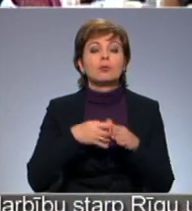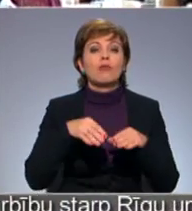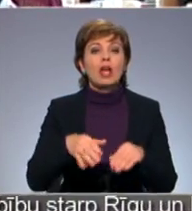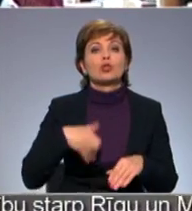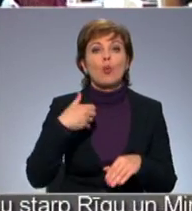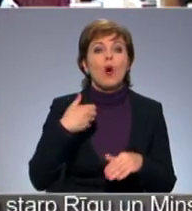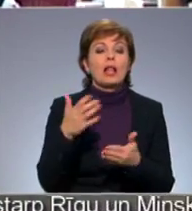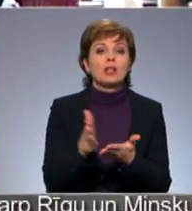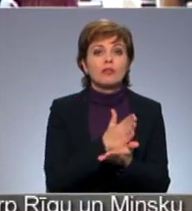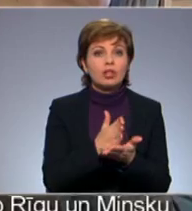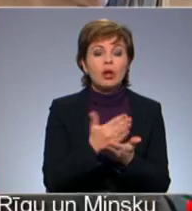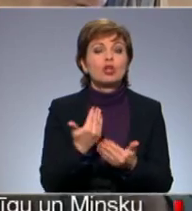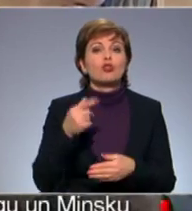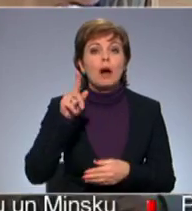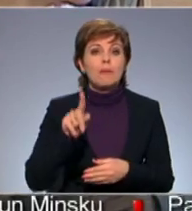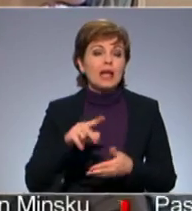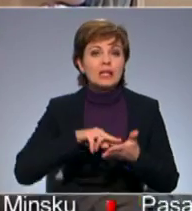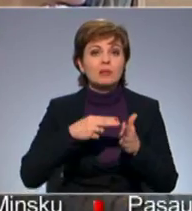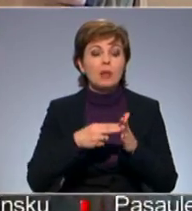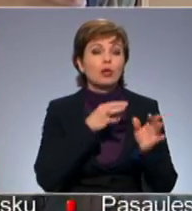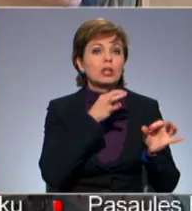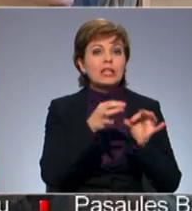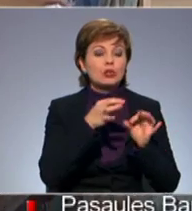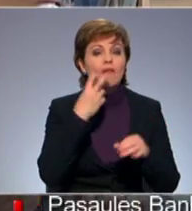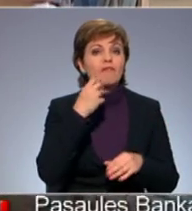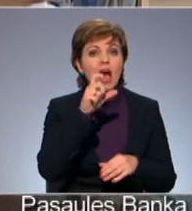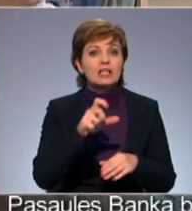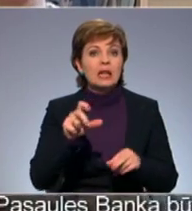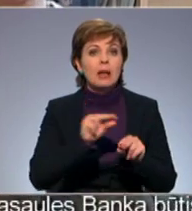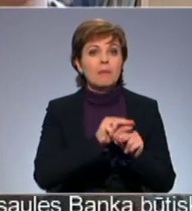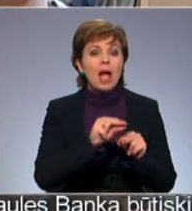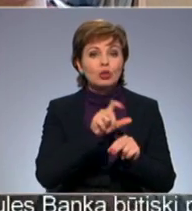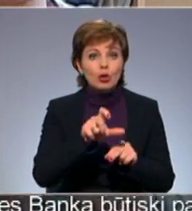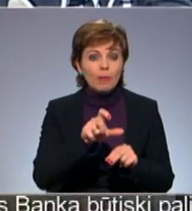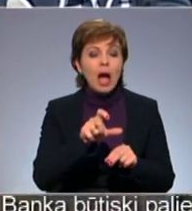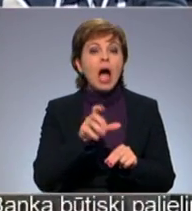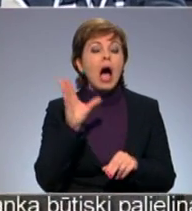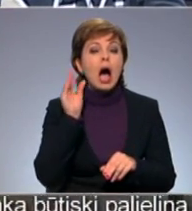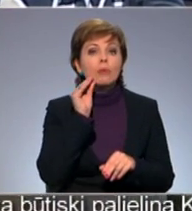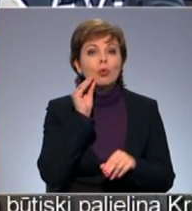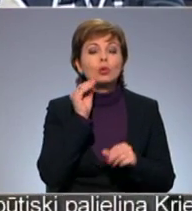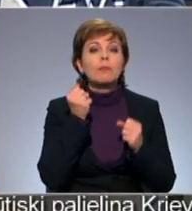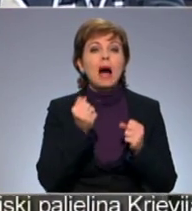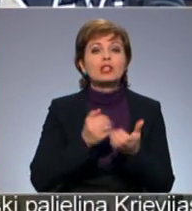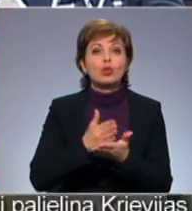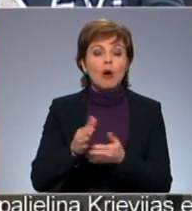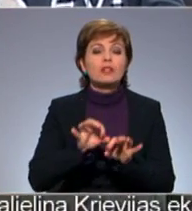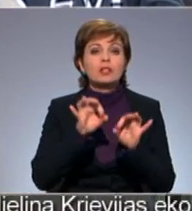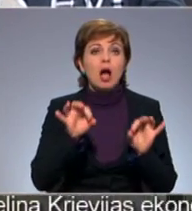vidū. Šomēnes plānots arī diskusijas ar vecākiem un pedagogiem. Apgūt kādu novirzienu padziļināt skolēnu varēs sākot ar